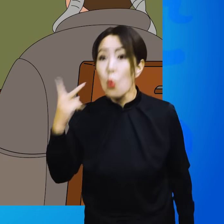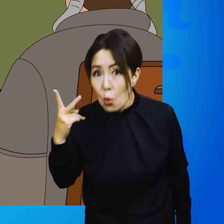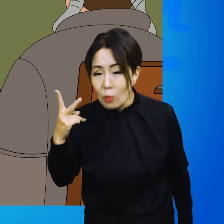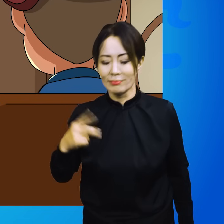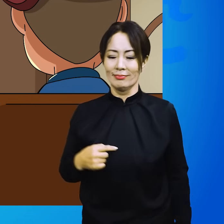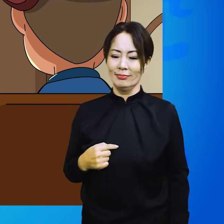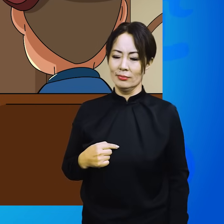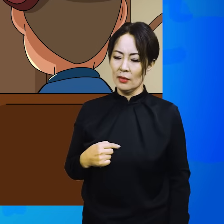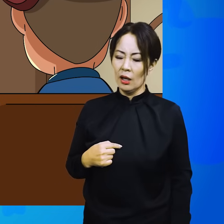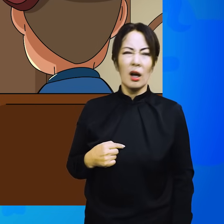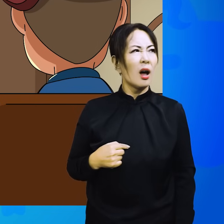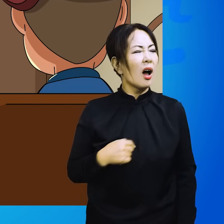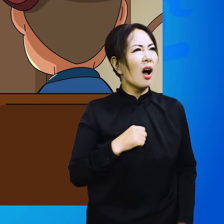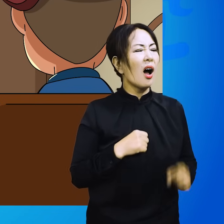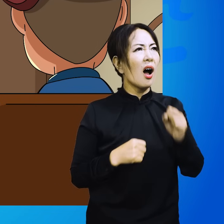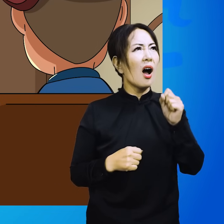У.